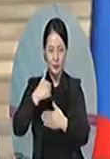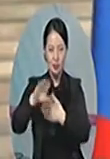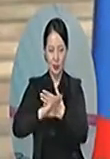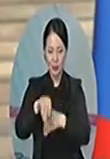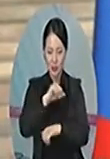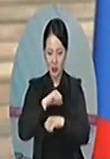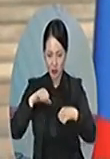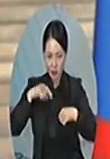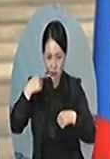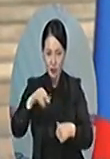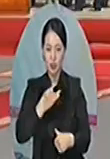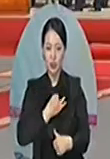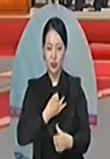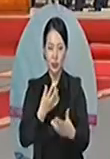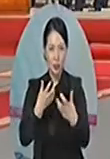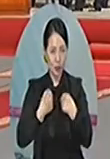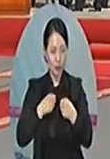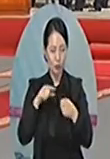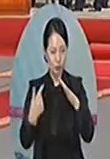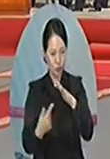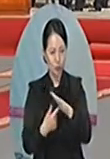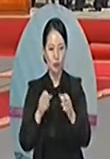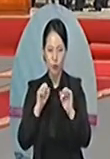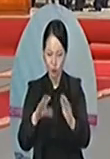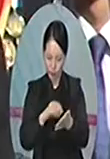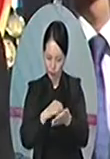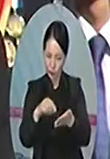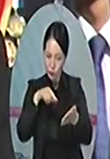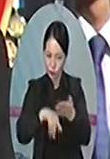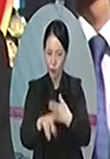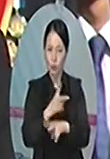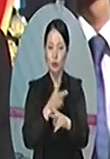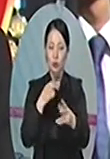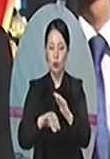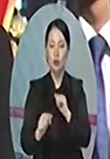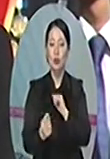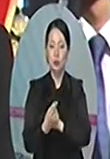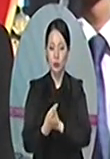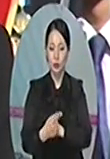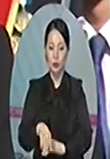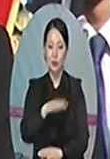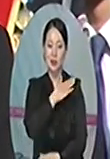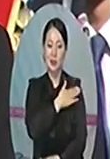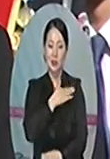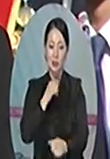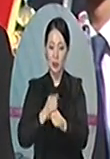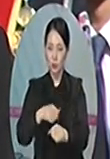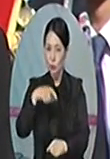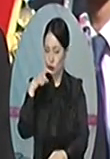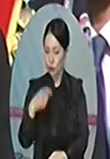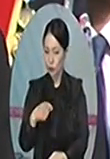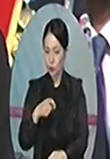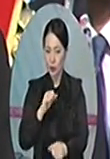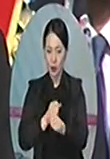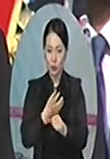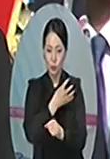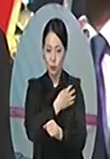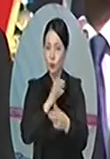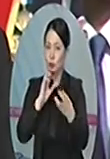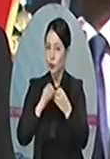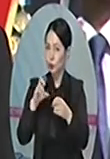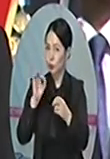хүлээх үндсэн шинжилэл туссан болохыг улсын хурлын дарга онцоллоо. Цагдаагийн албан хаагч үүргээ гүйцэтгэх